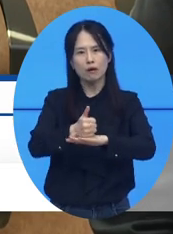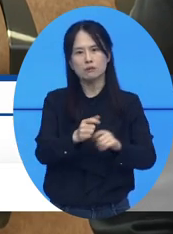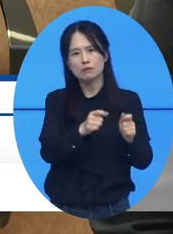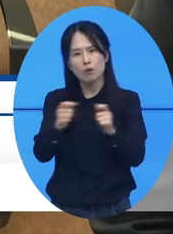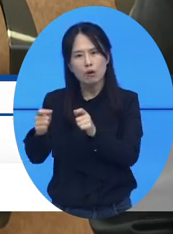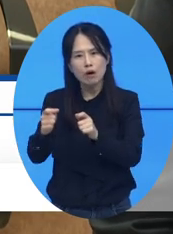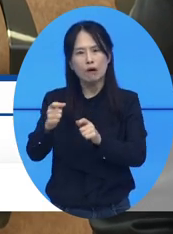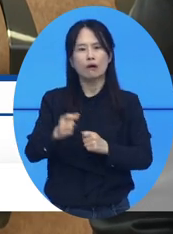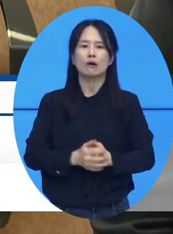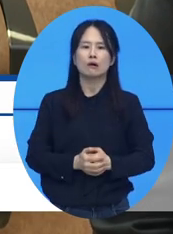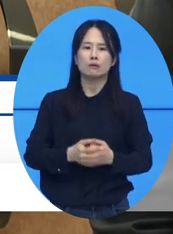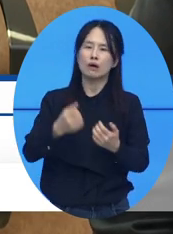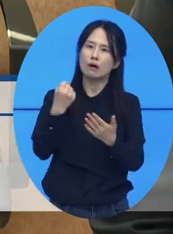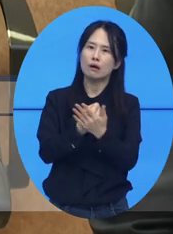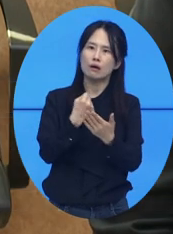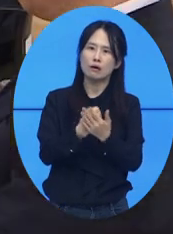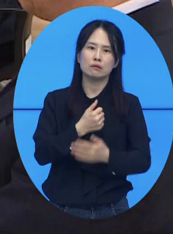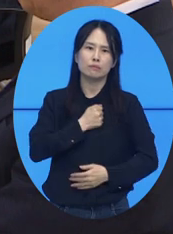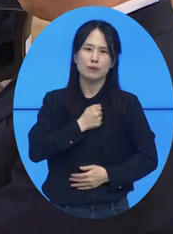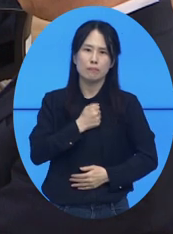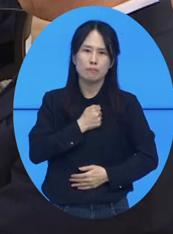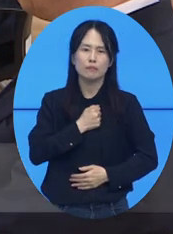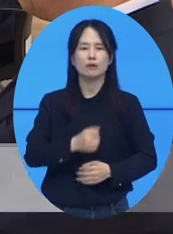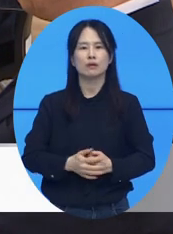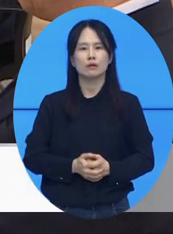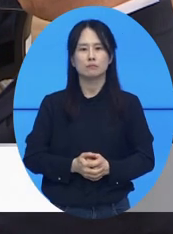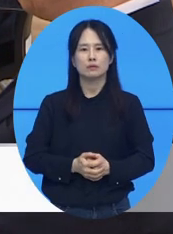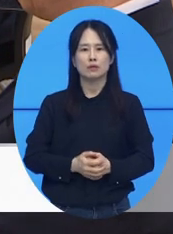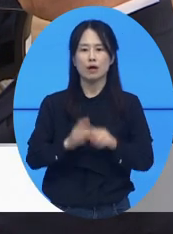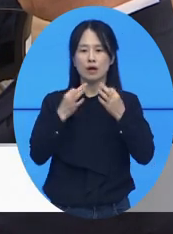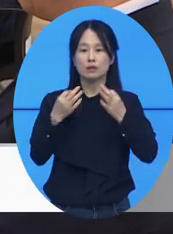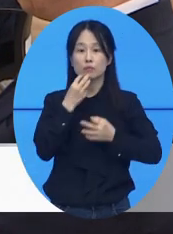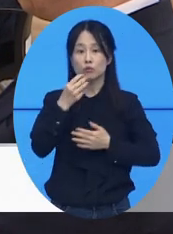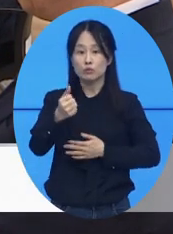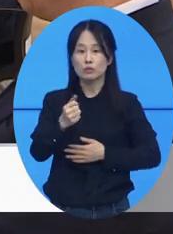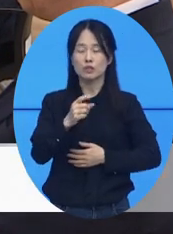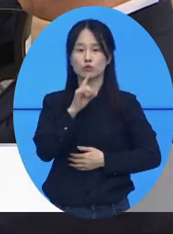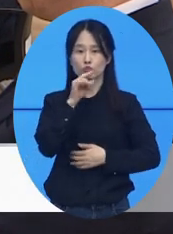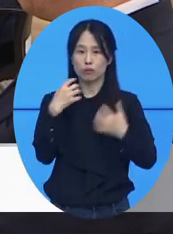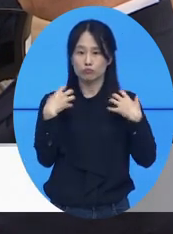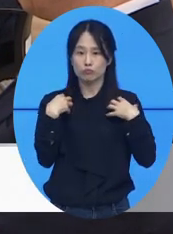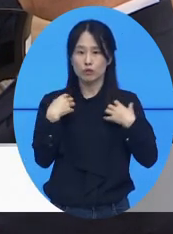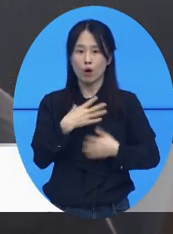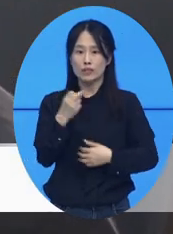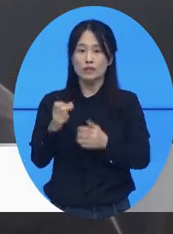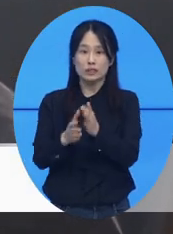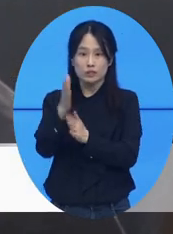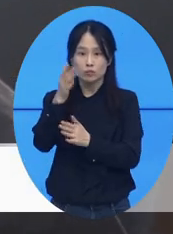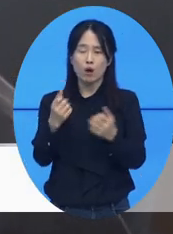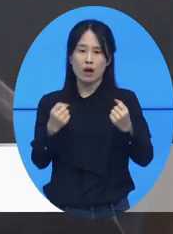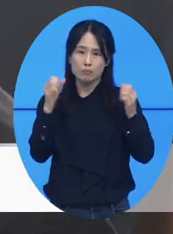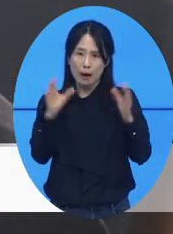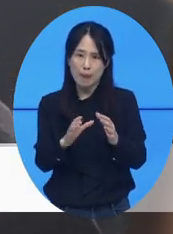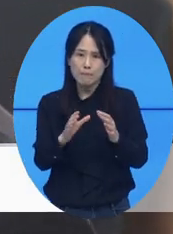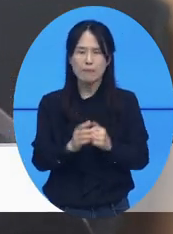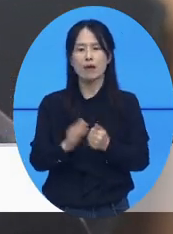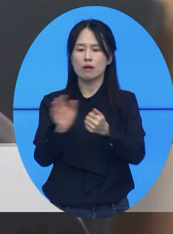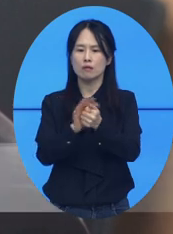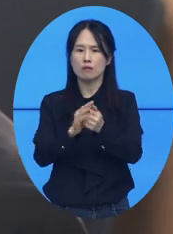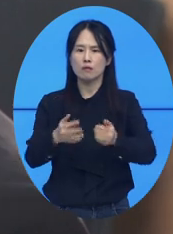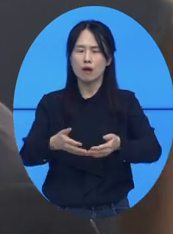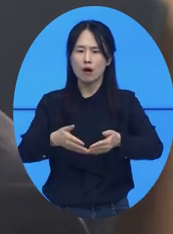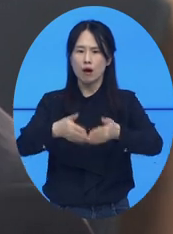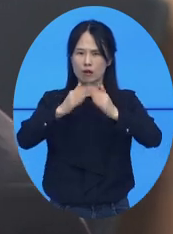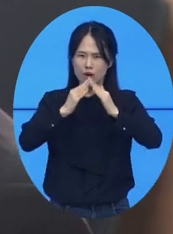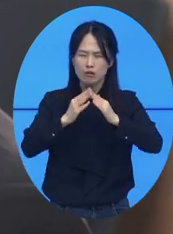이래가지고 지금 가족들이 굉장히 답답한 상태고요. 이에 김 지사는 중앙부처 안산 씨와 협력해 추모시설 건립에 최선을